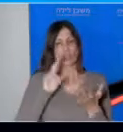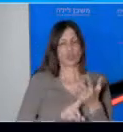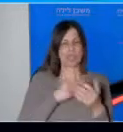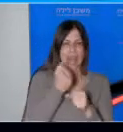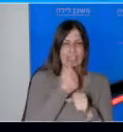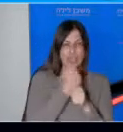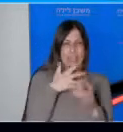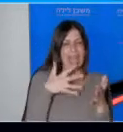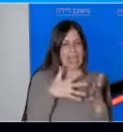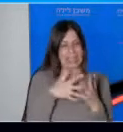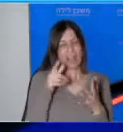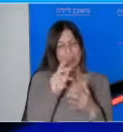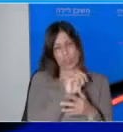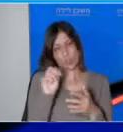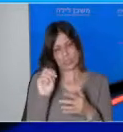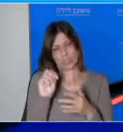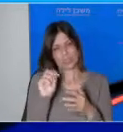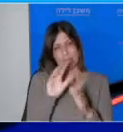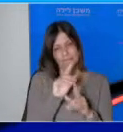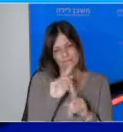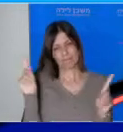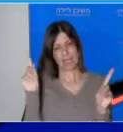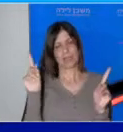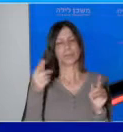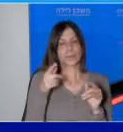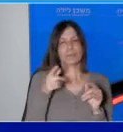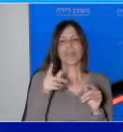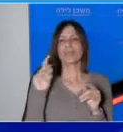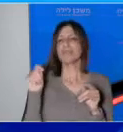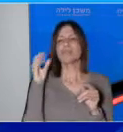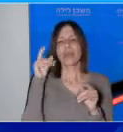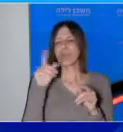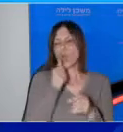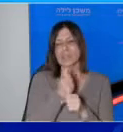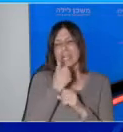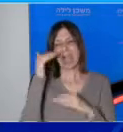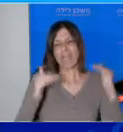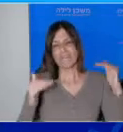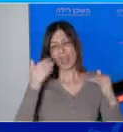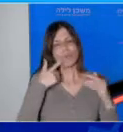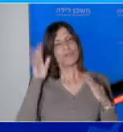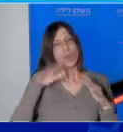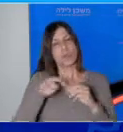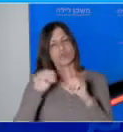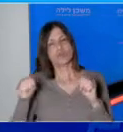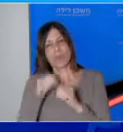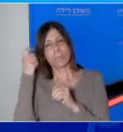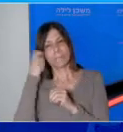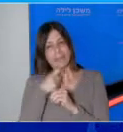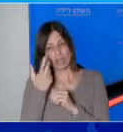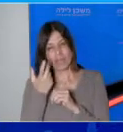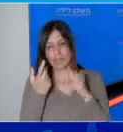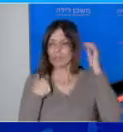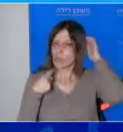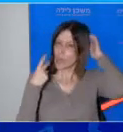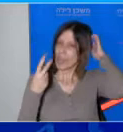אבל זה נושא גם באמת בפני עצמו. אודי, תמי לא עושה הבחנה, היא אומרת, גם כשזה משפחות פשע, שלפעמים, אגב, ראינו